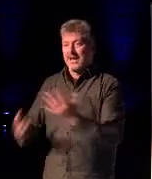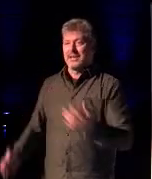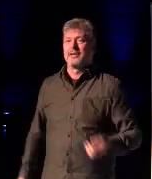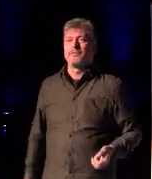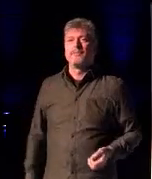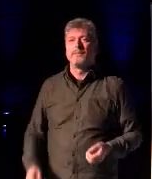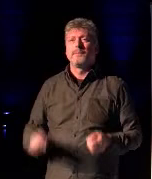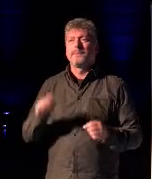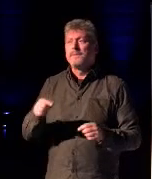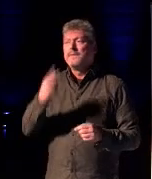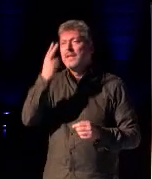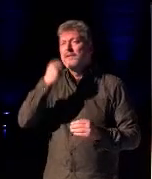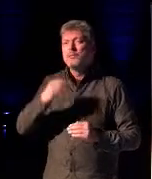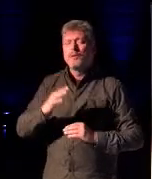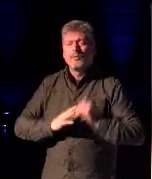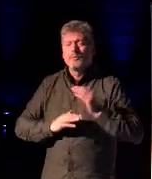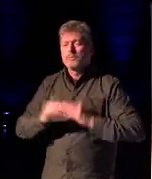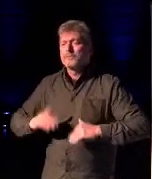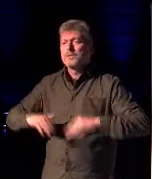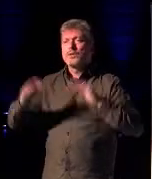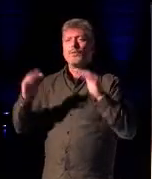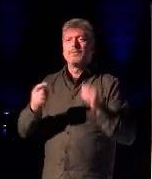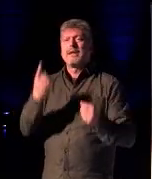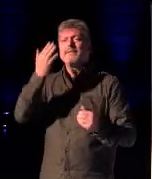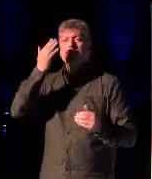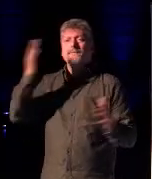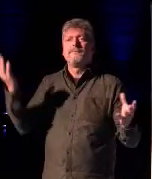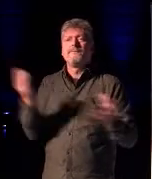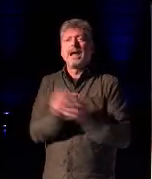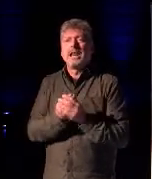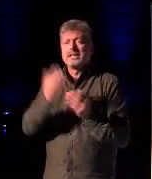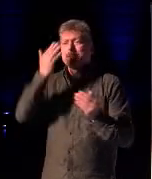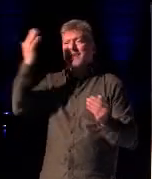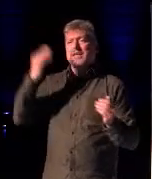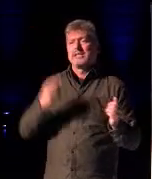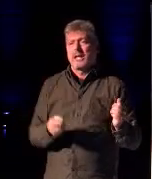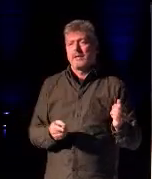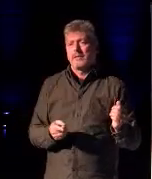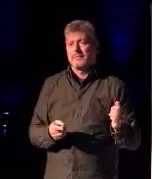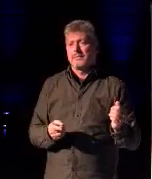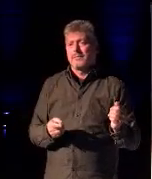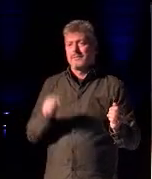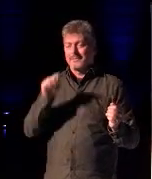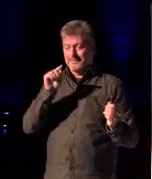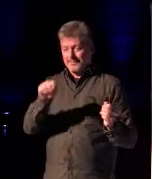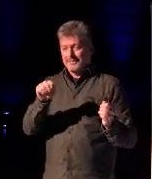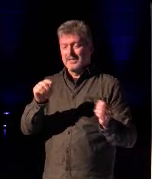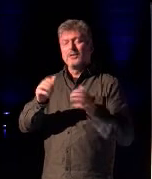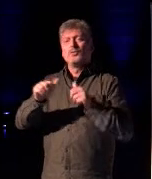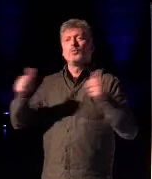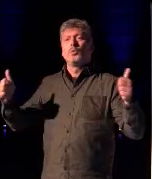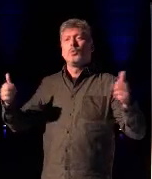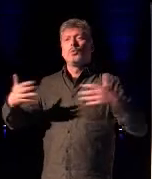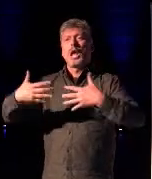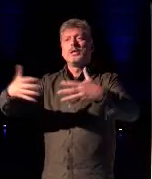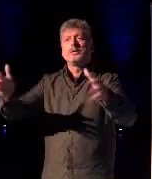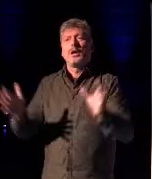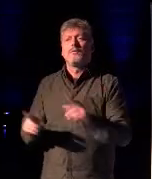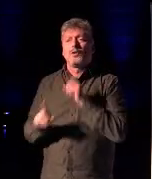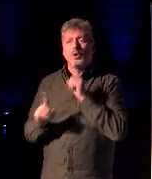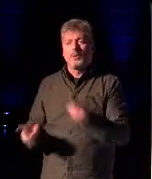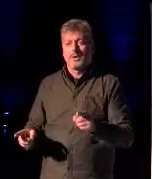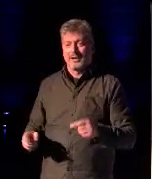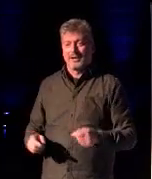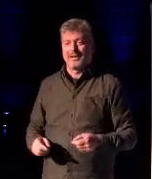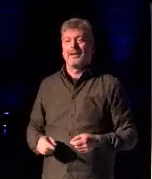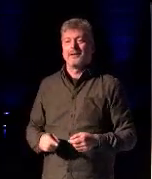Det vi prøver å bygge en felles bevissthet til det store samfunnsoppdraget, nemlig hvordan